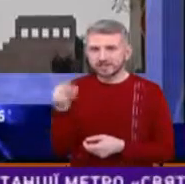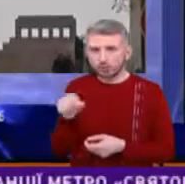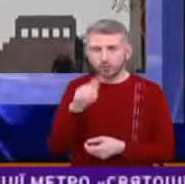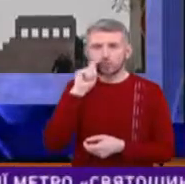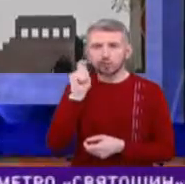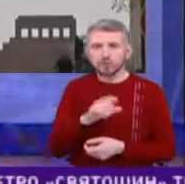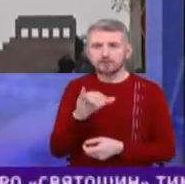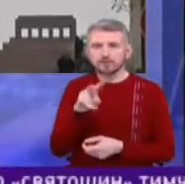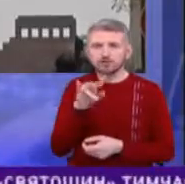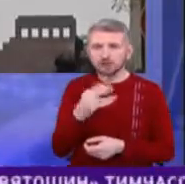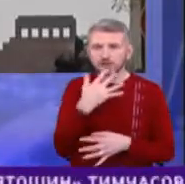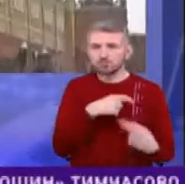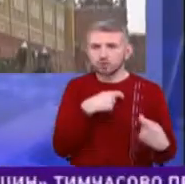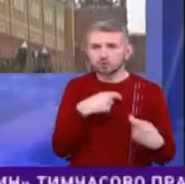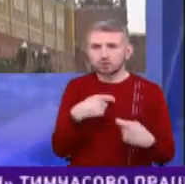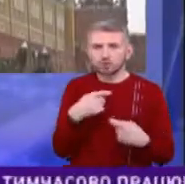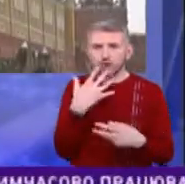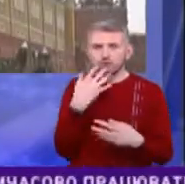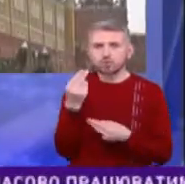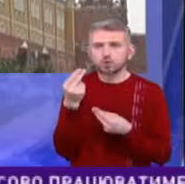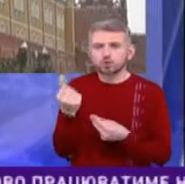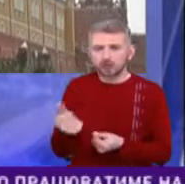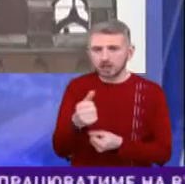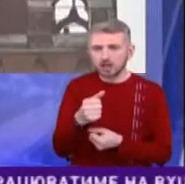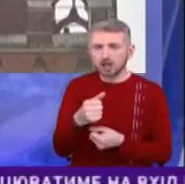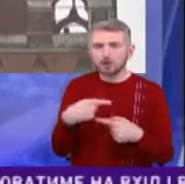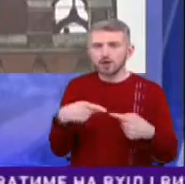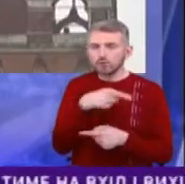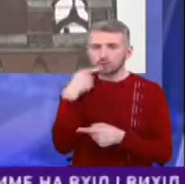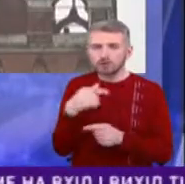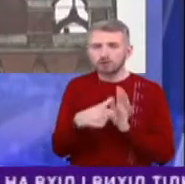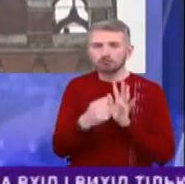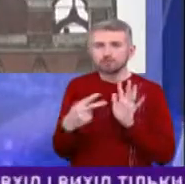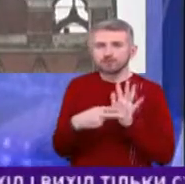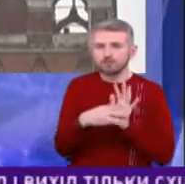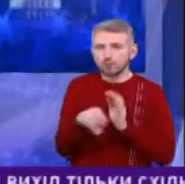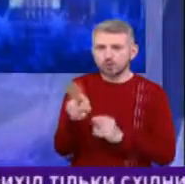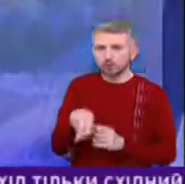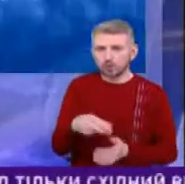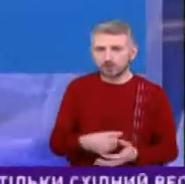Україна в січні імпортувала товарів з Росії на 607 мільйонів доларів.